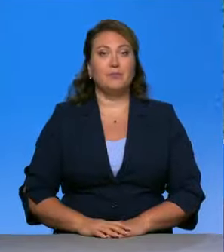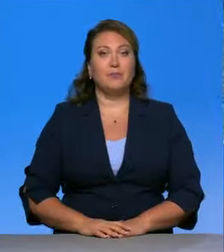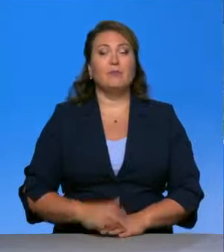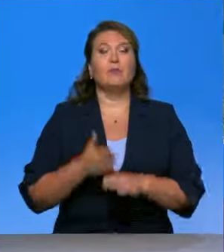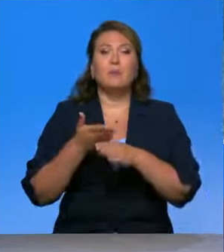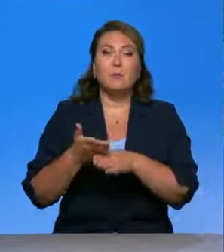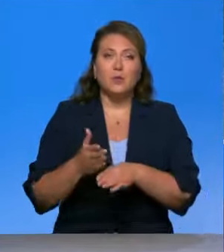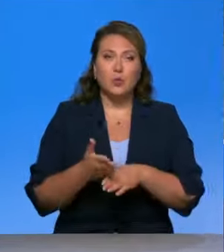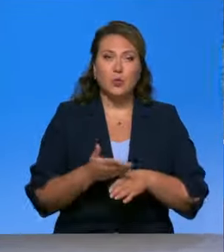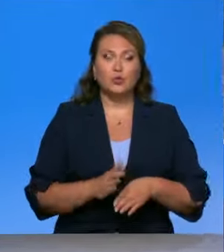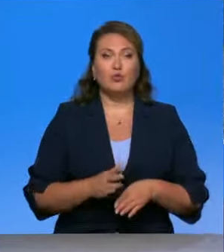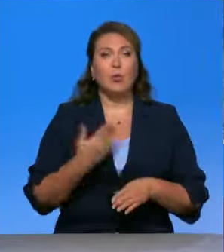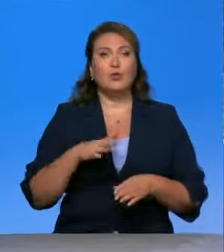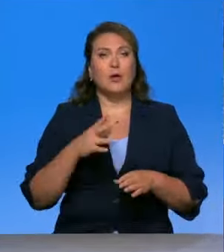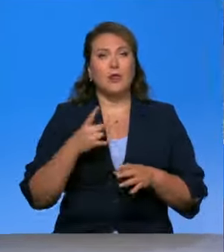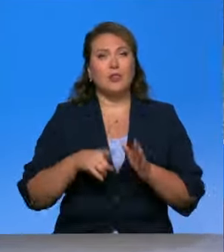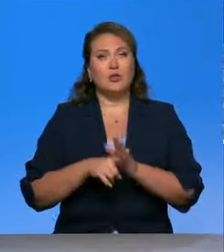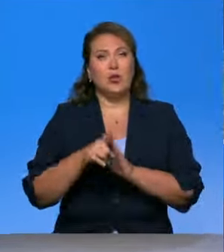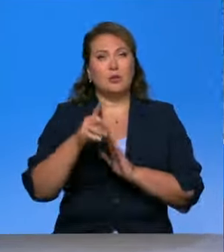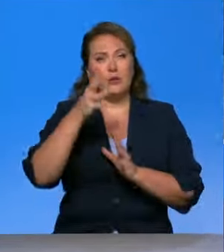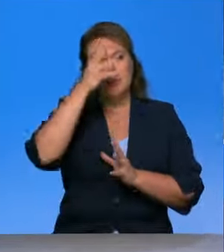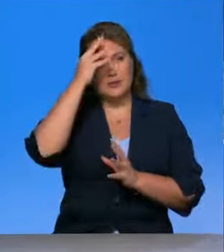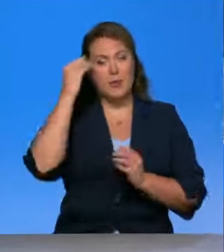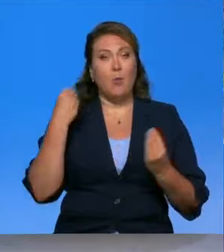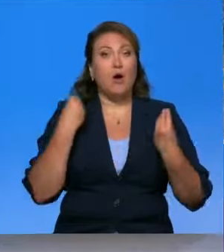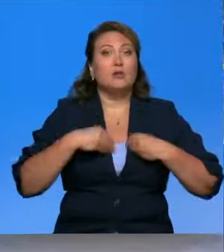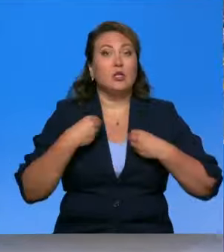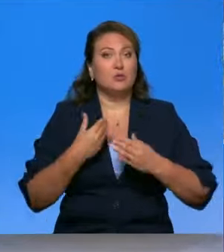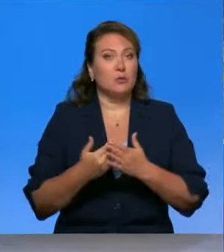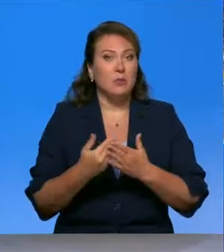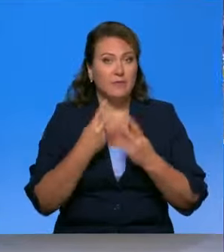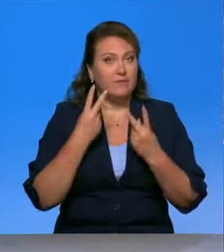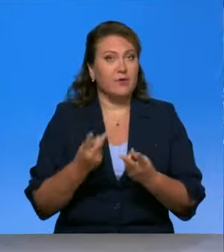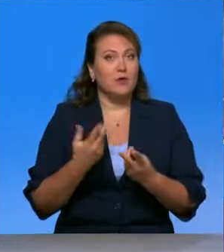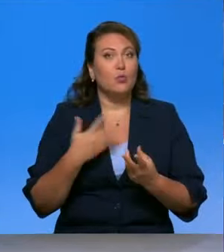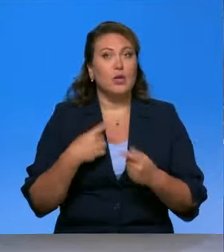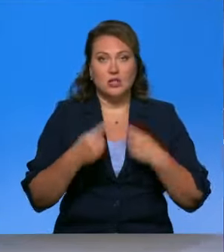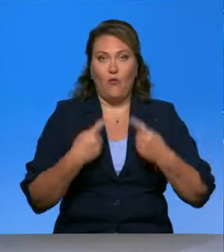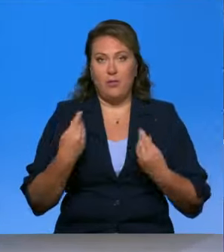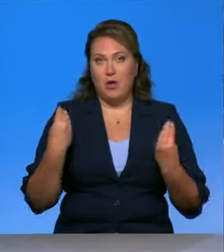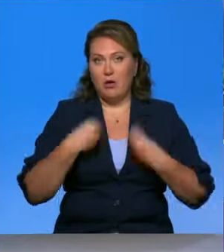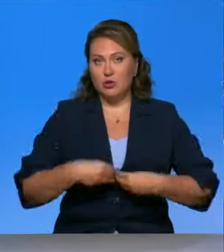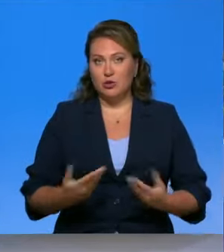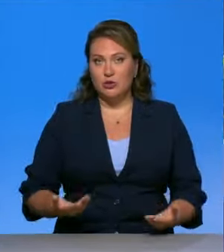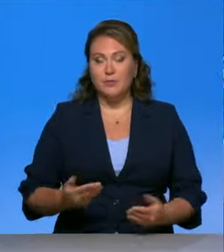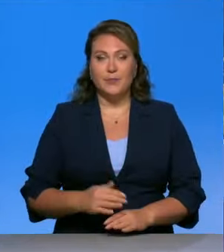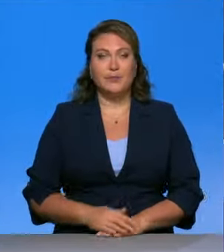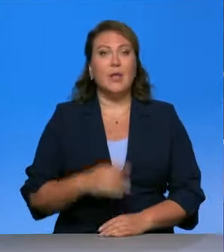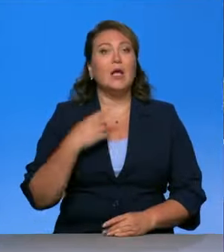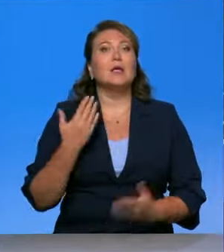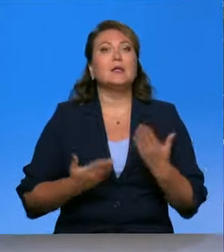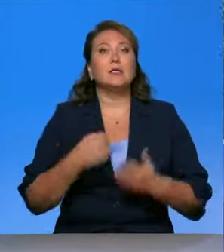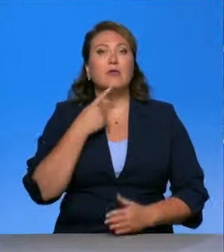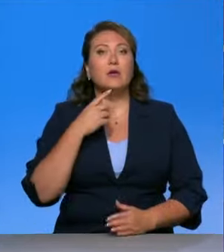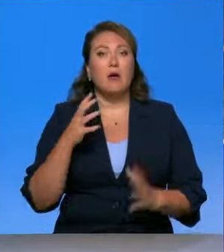потихонечку это начинает уходить. Я говорю, если про одежду, это, разумеется, она современная. Если говорить о том, сохраняют ли